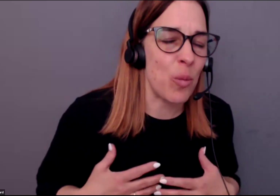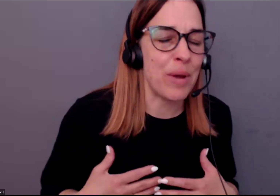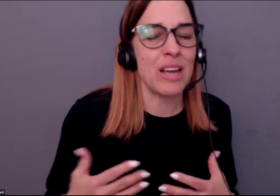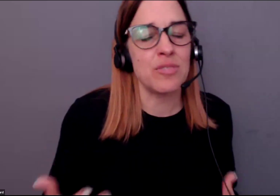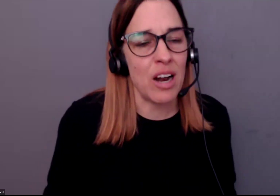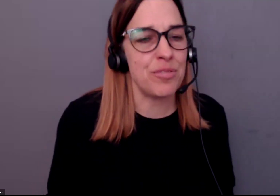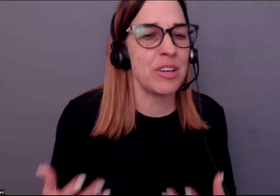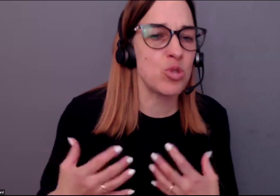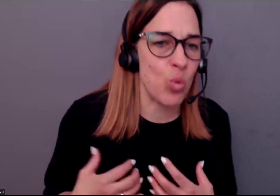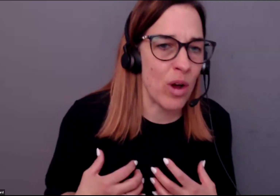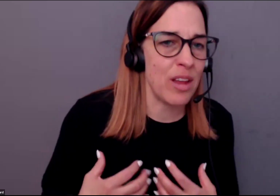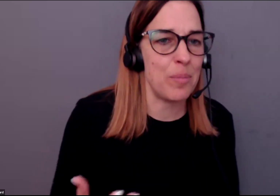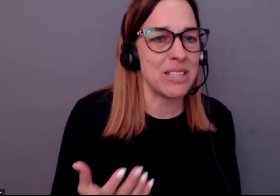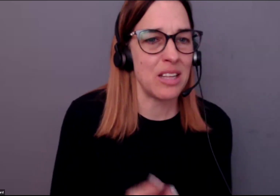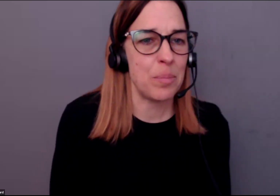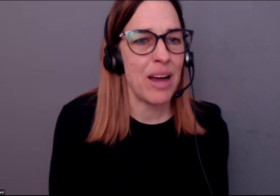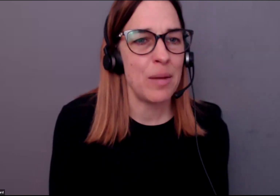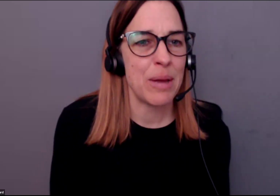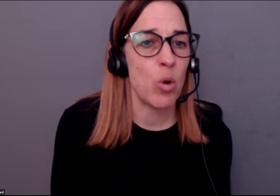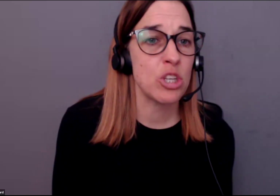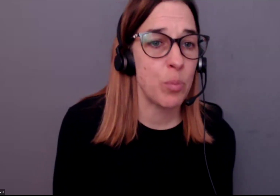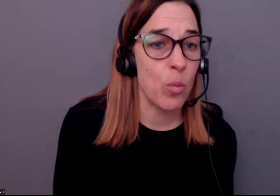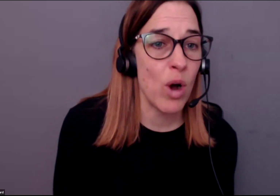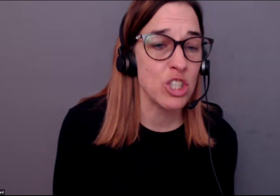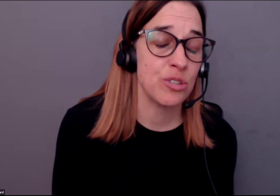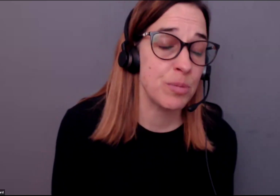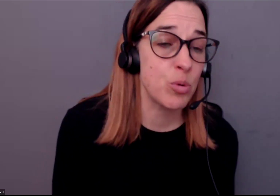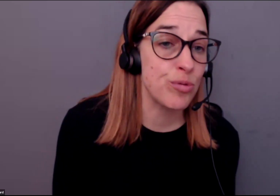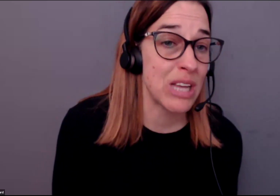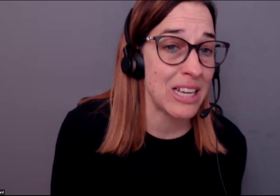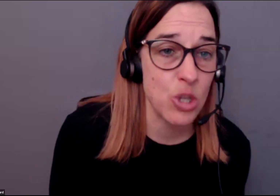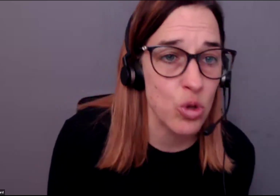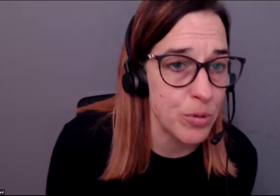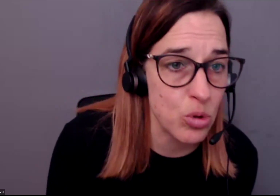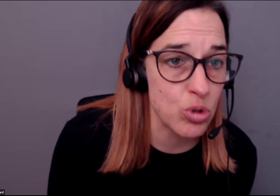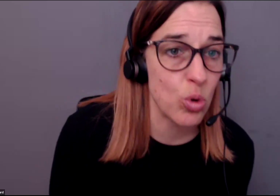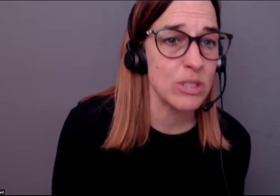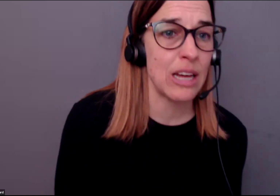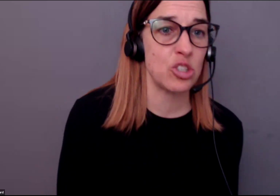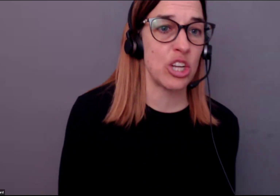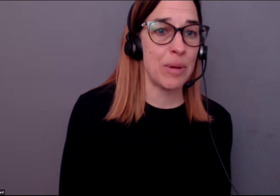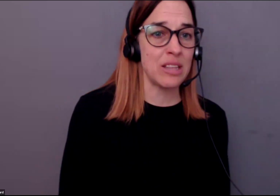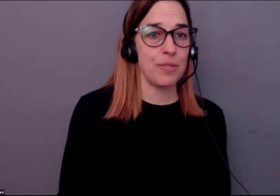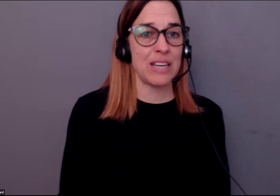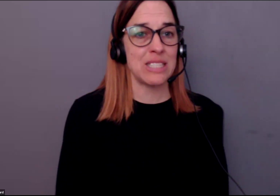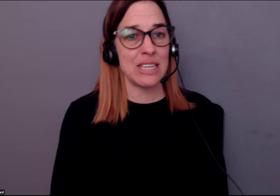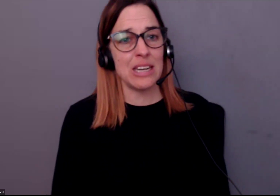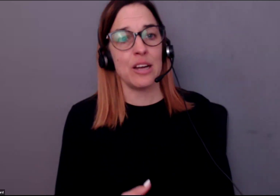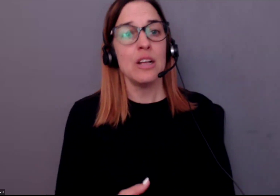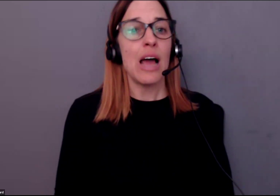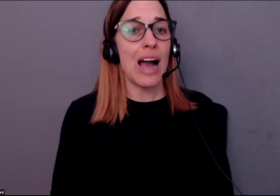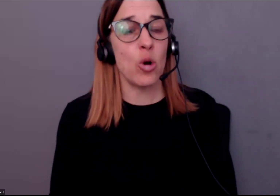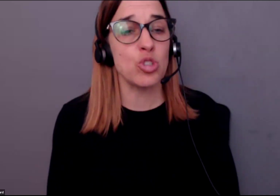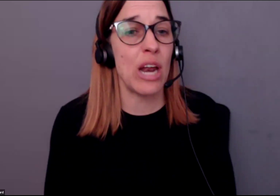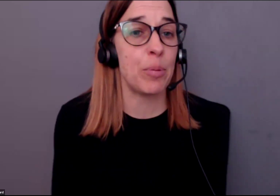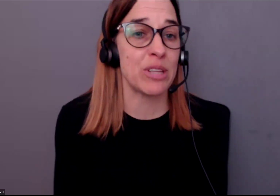aller se faire opérer, se faire enlever, ou soit en remettre, ça dépend. Mais moi, tu sais, pour moi, j'ai vu beaucoup de frustration depuis toujours. Ça n'a jamais été